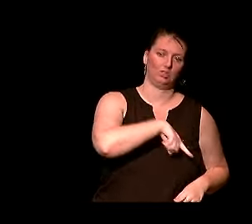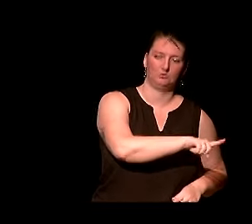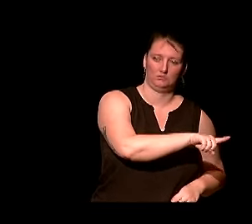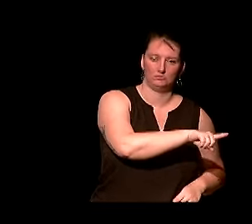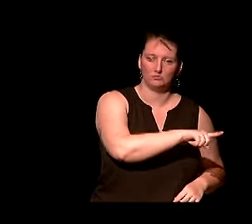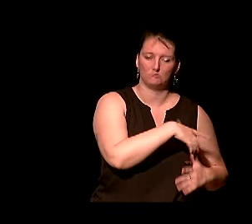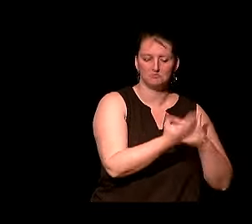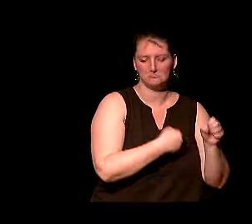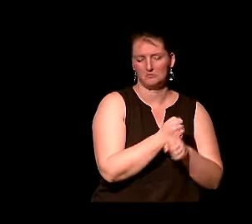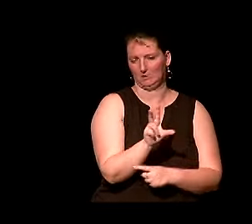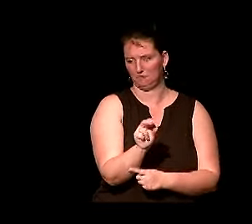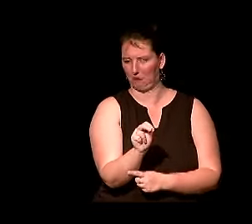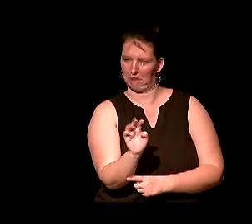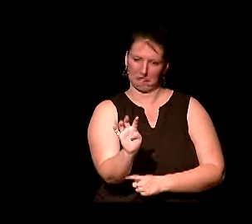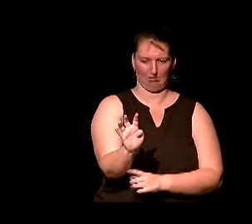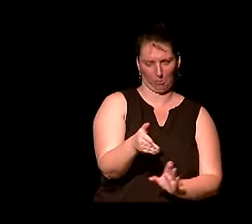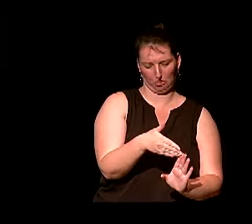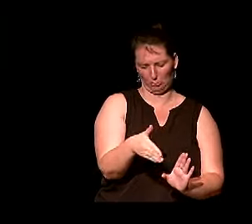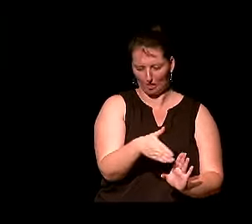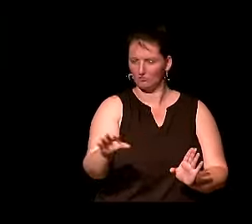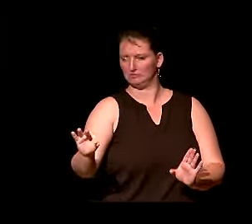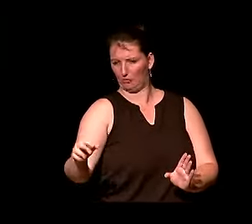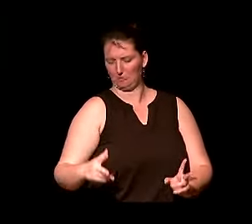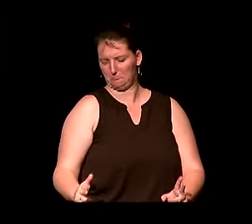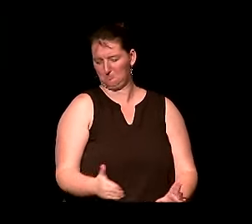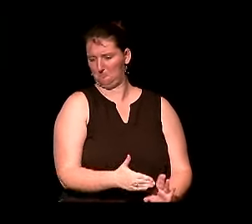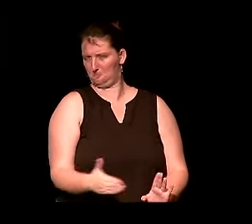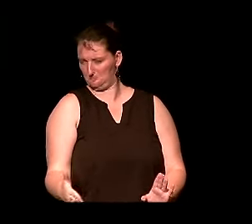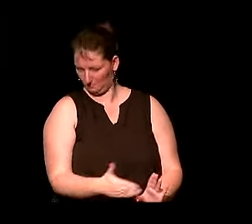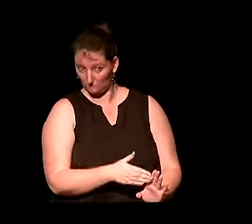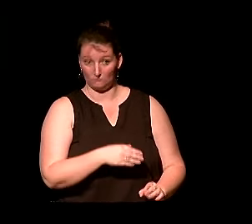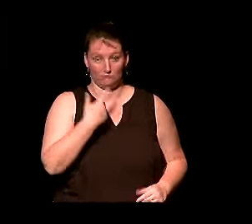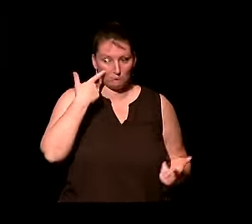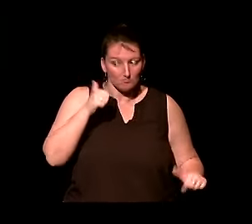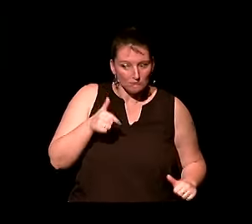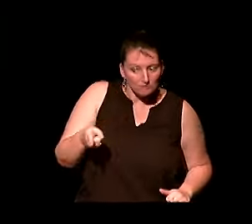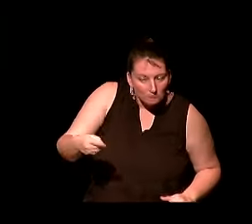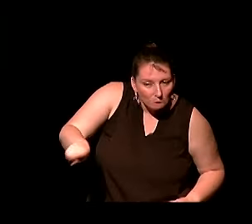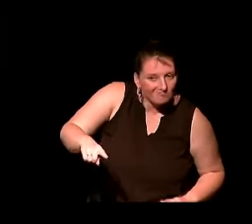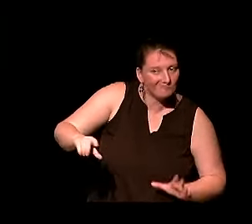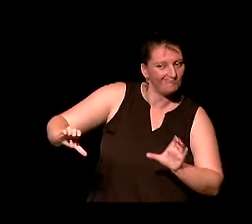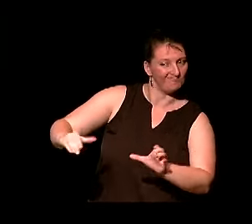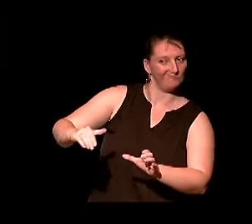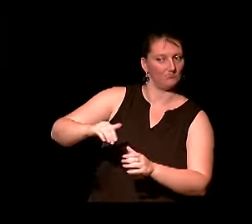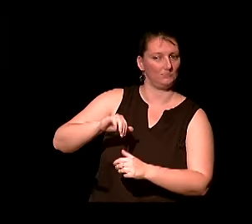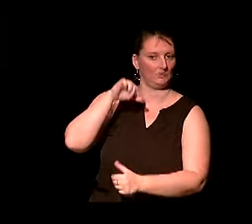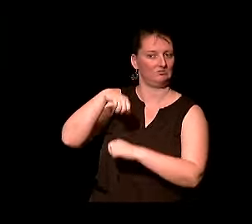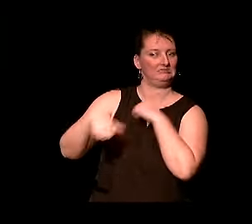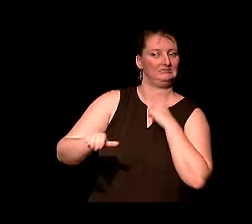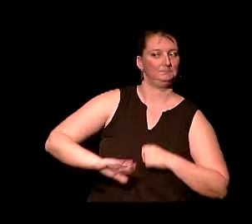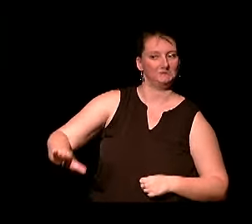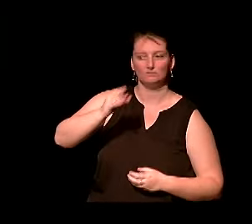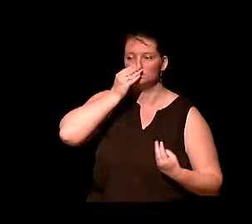de la fin des années 30, des années 40 et 50, et de voir comment, finalement, l'impressionnisme, faisant partie